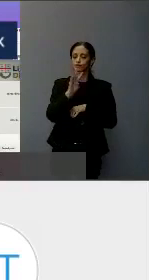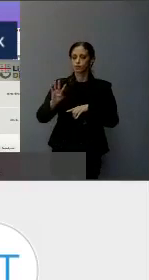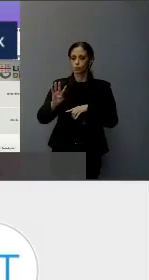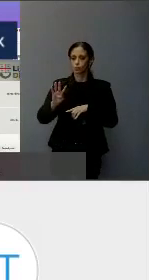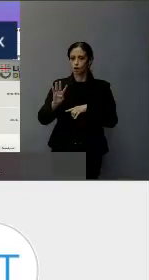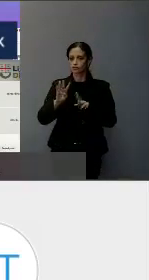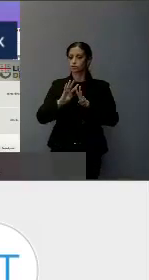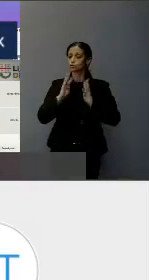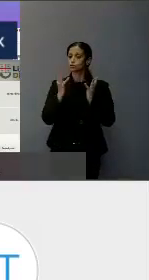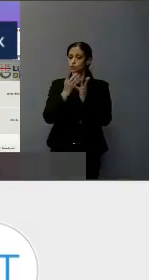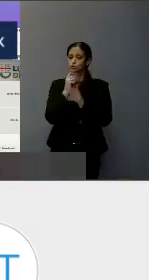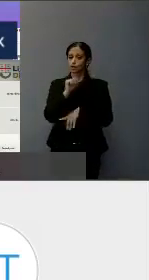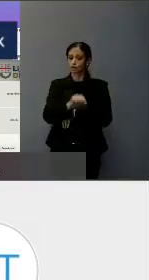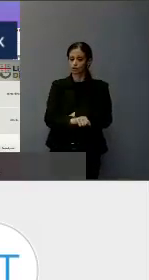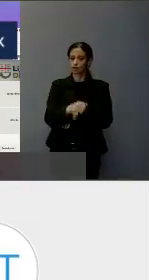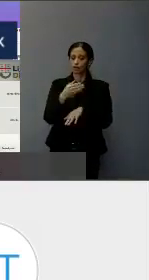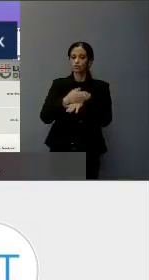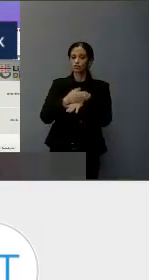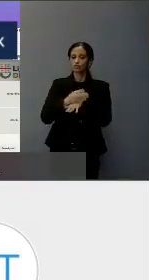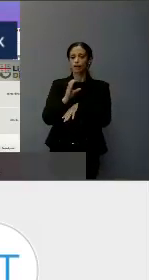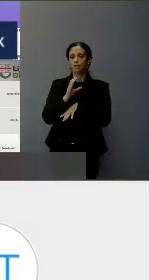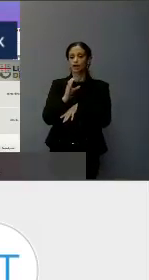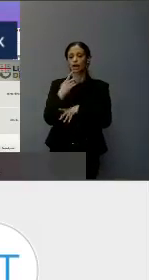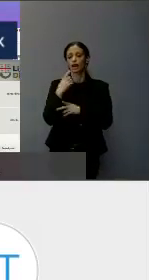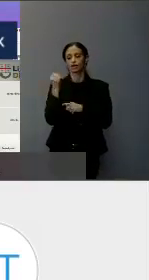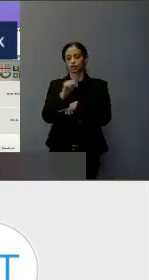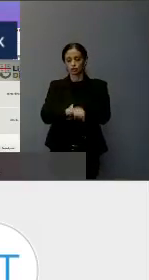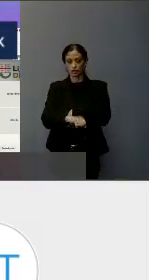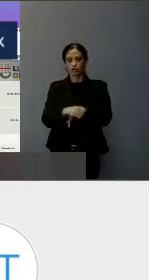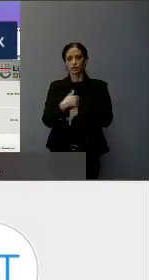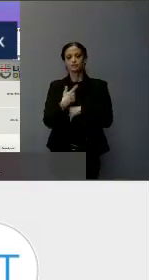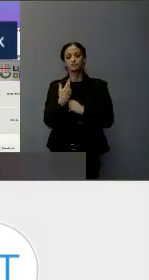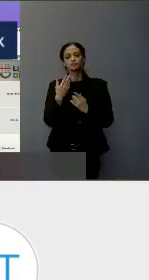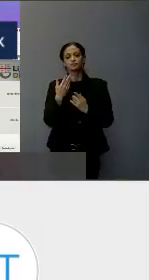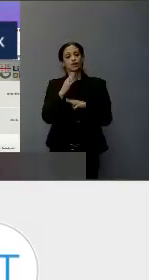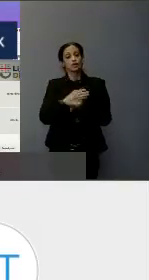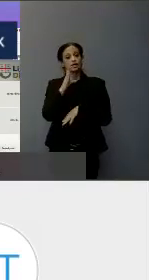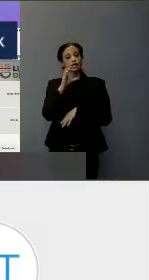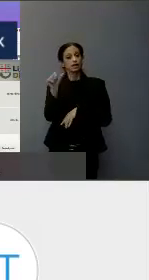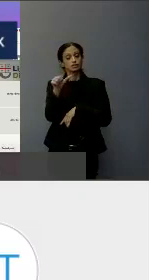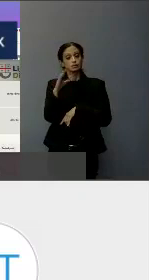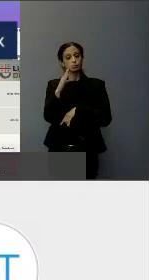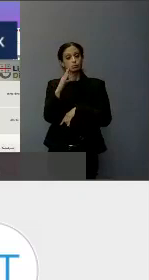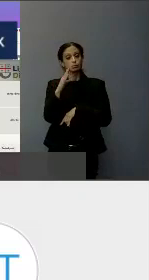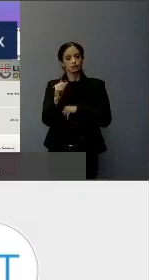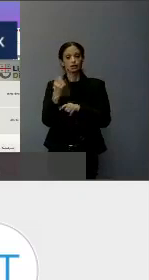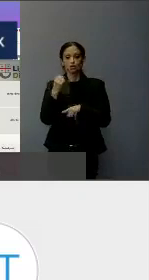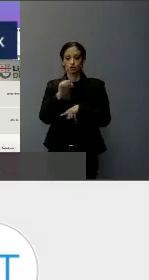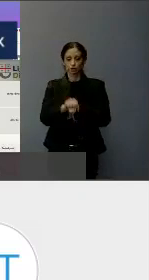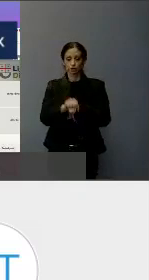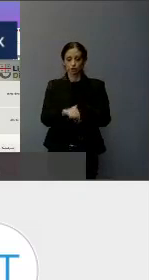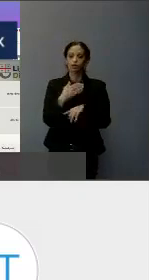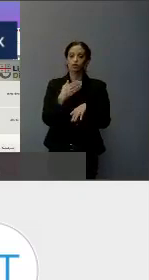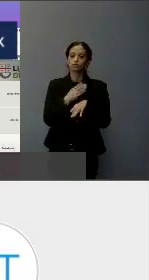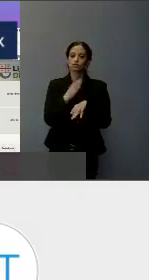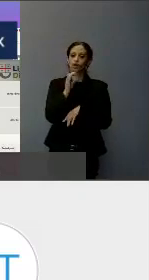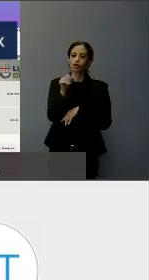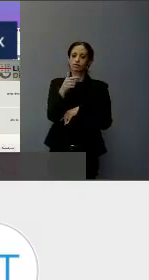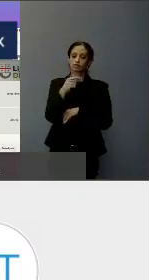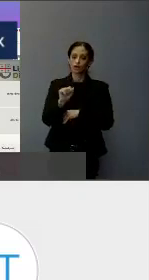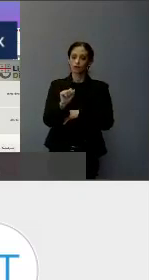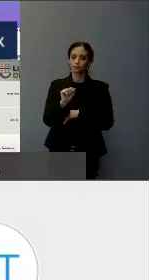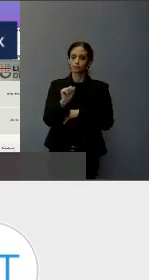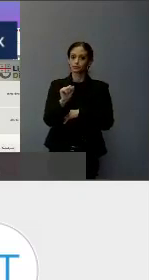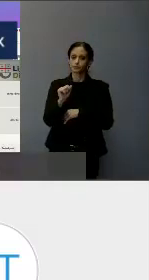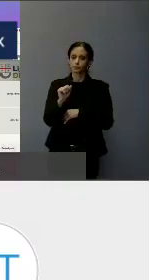parere della giunta al contrario contrario grazie consigliere cassiba contrario consigliere costa